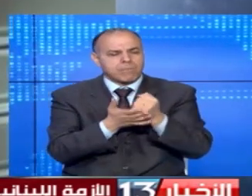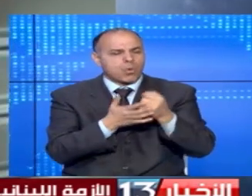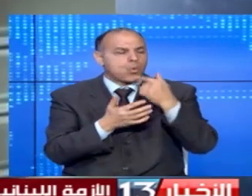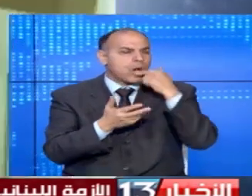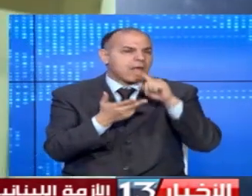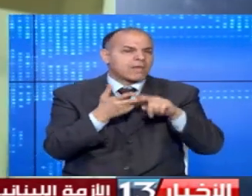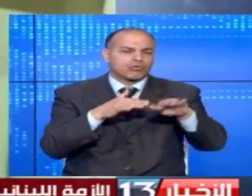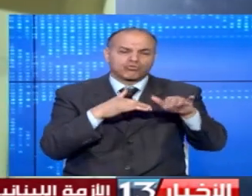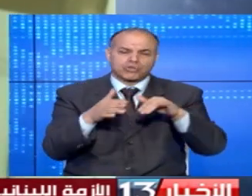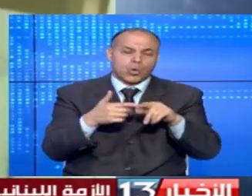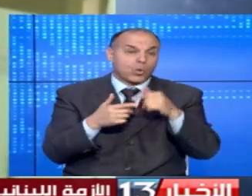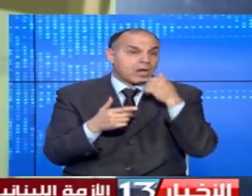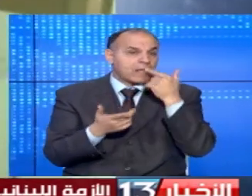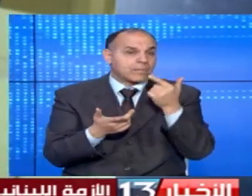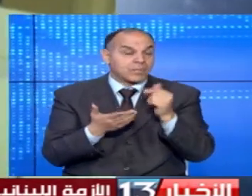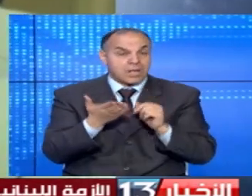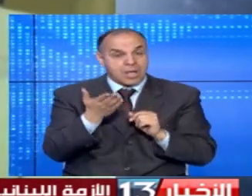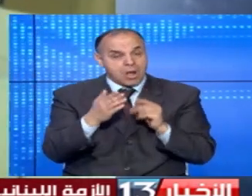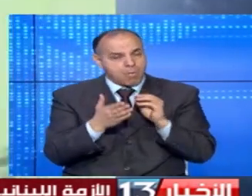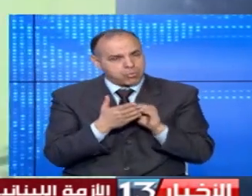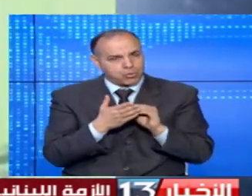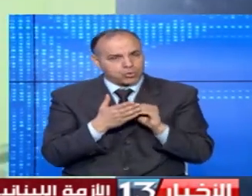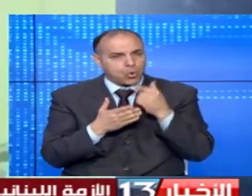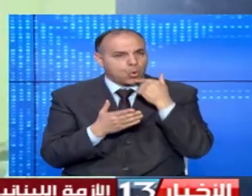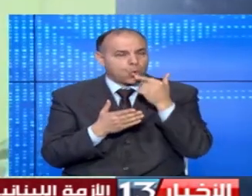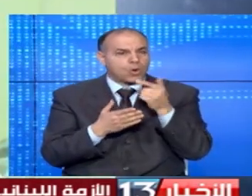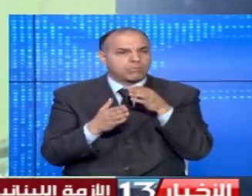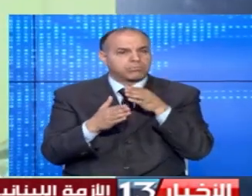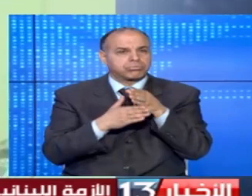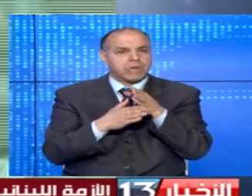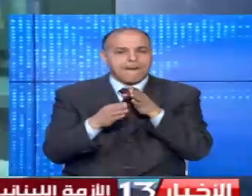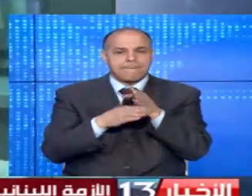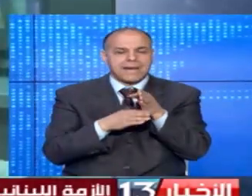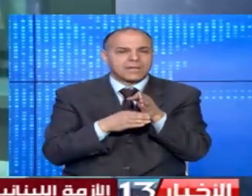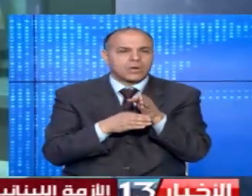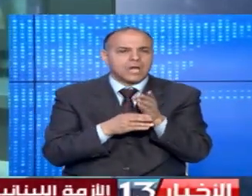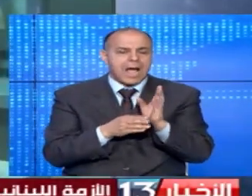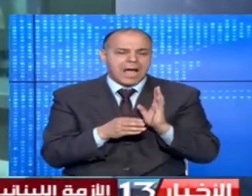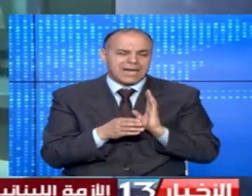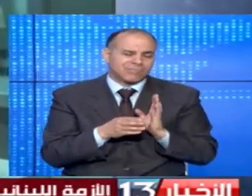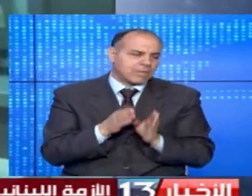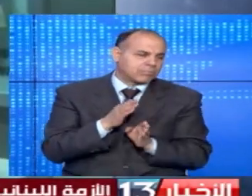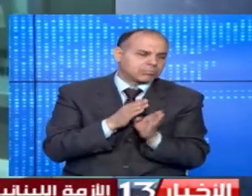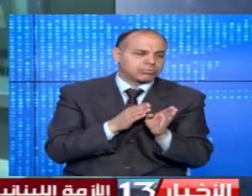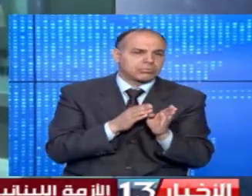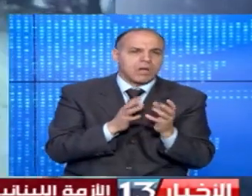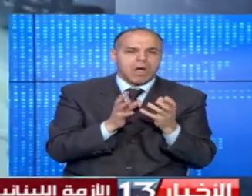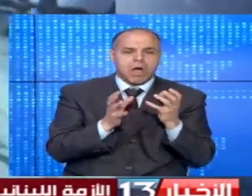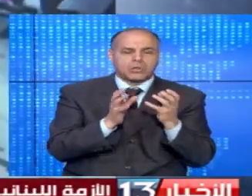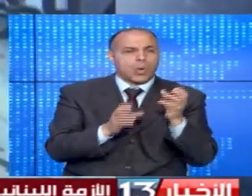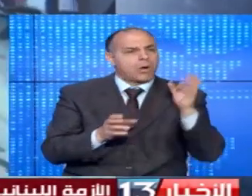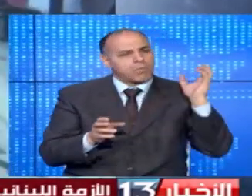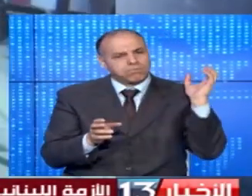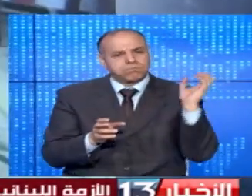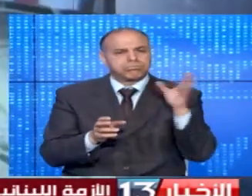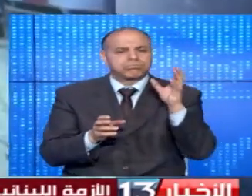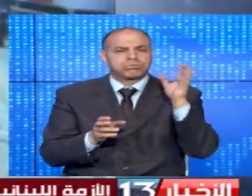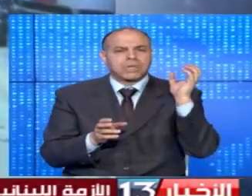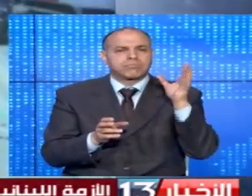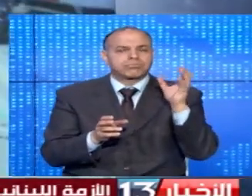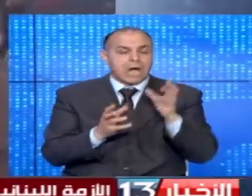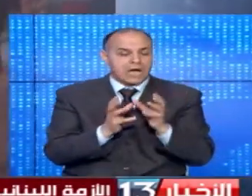في شارع مار الياس كما تقدموا بتجي خليفه ورشقوا عناصر ان مكافحه الشغب